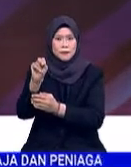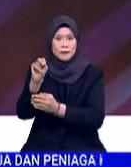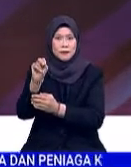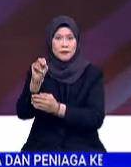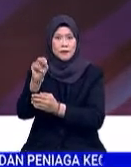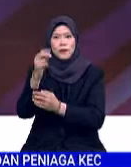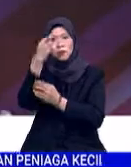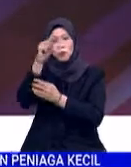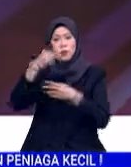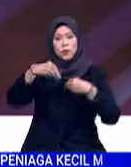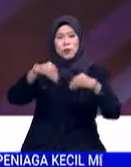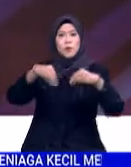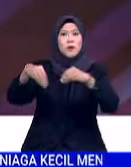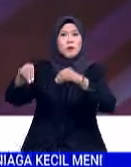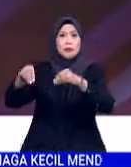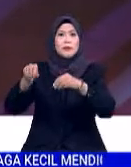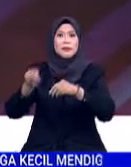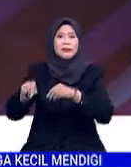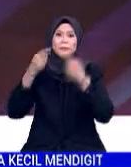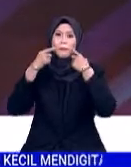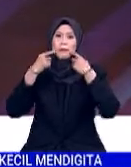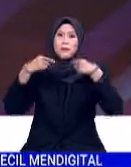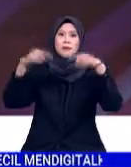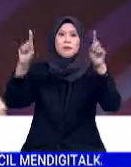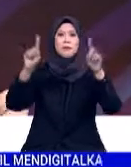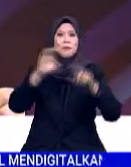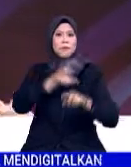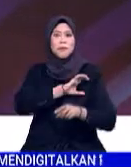yang untuk kegunaan pasaran tempatan telah berjaya